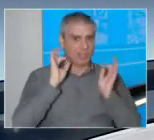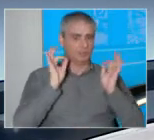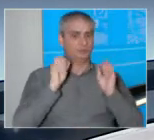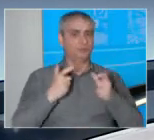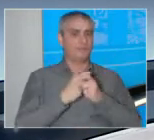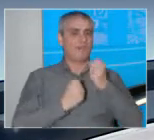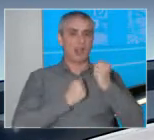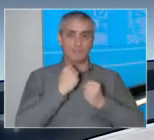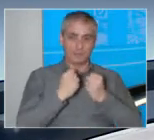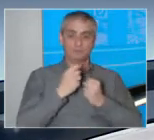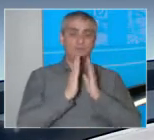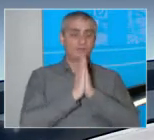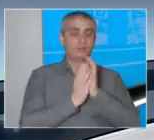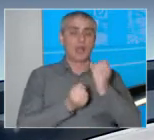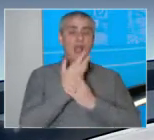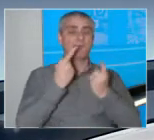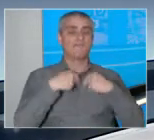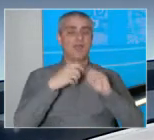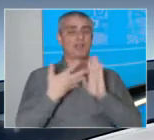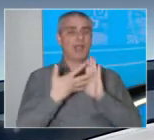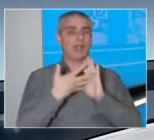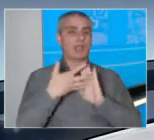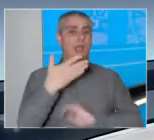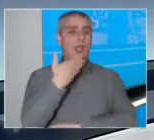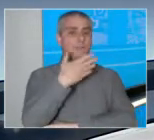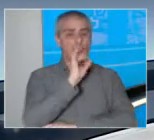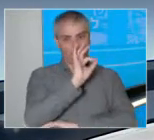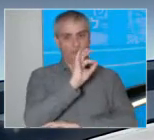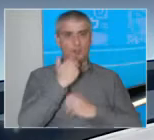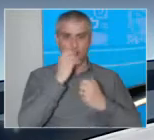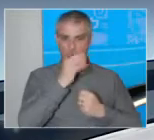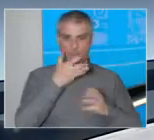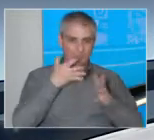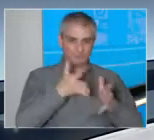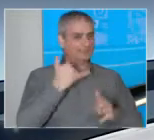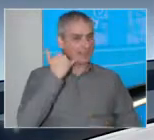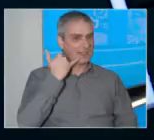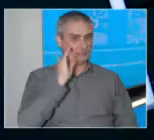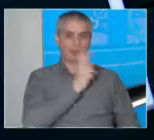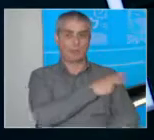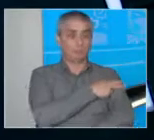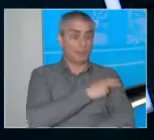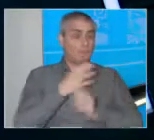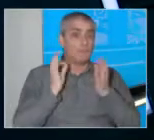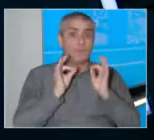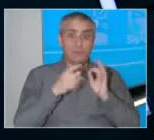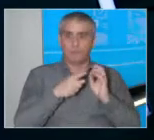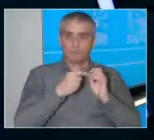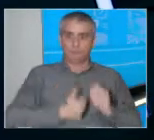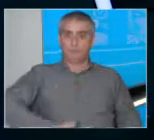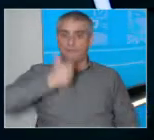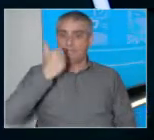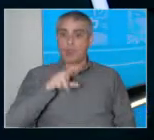של מרץ שקוראת להקמת ועדת חקירה ממלכתית בפרשה הזו של פגסוס ומשטרת ישראל. אגב, בפרט על זה שהשר